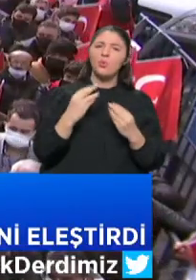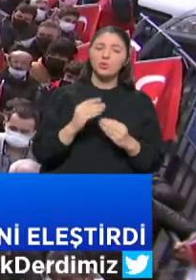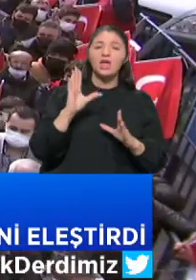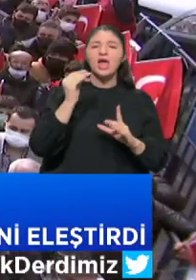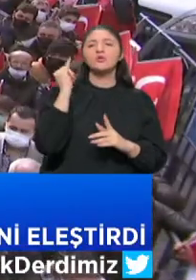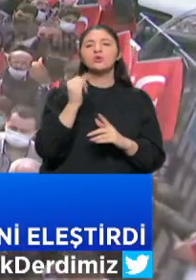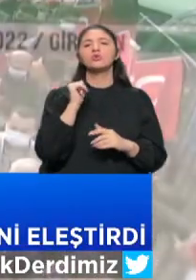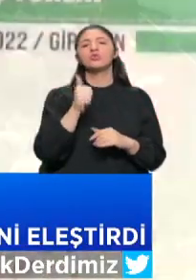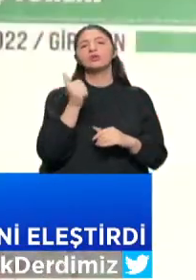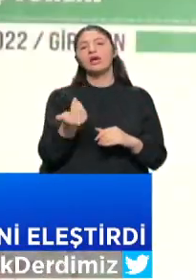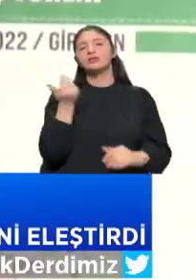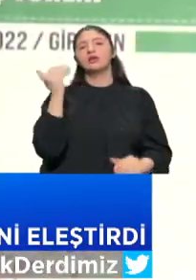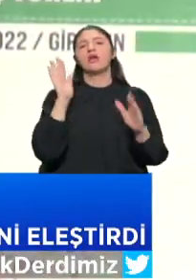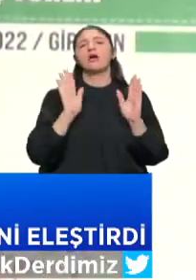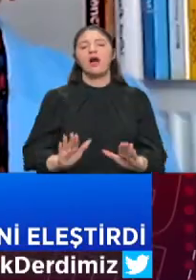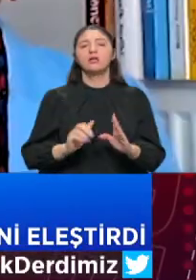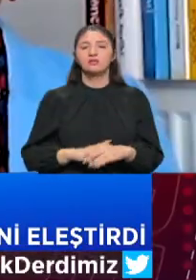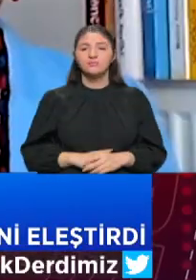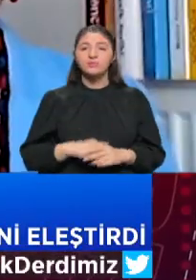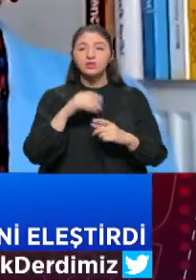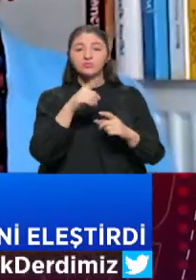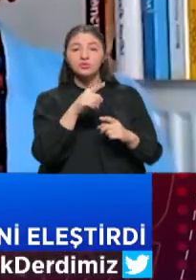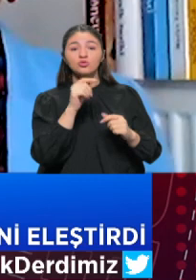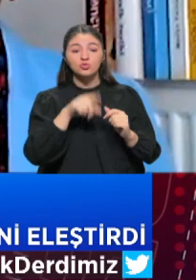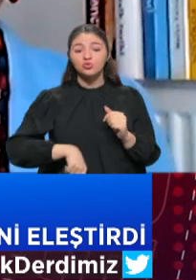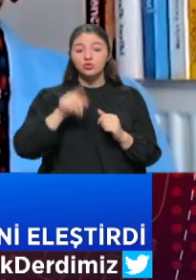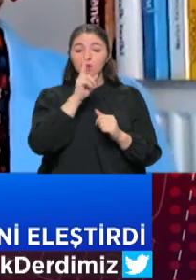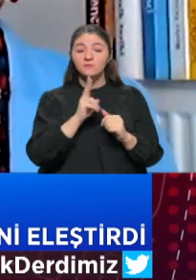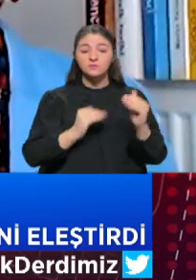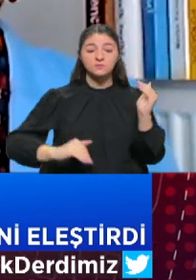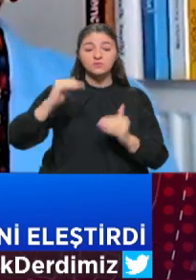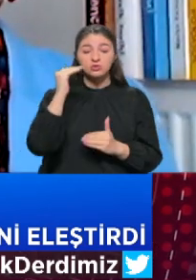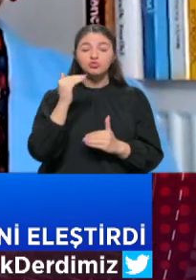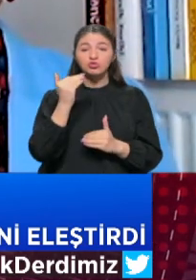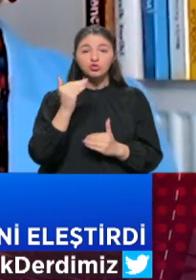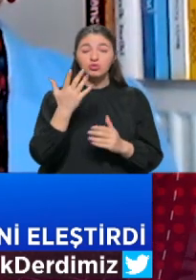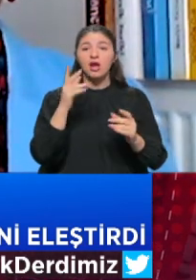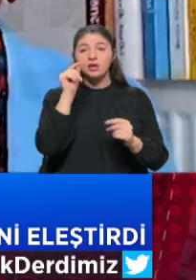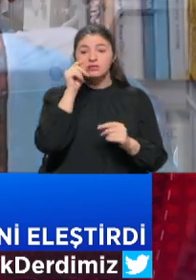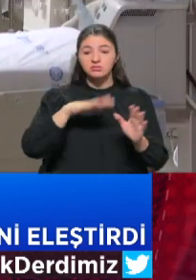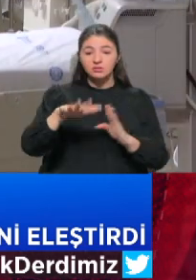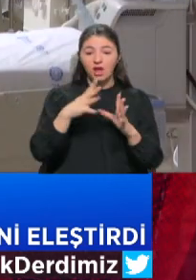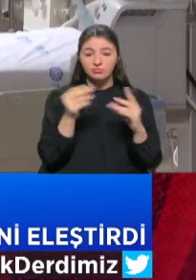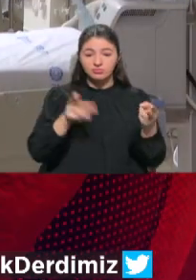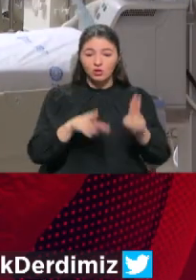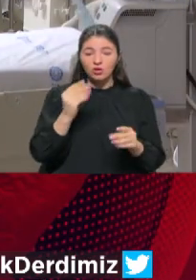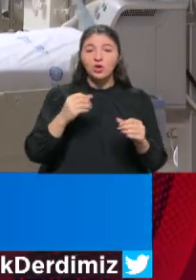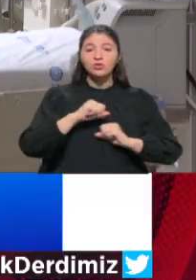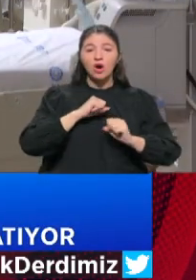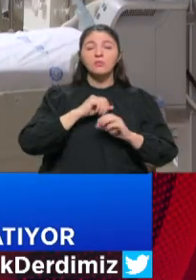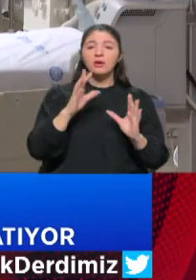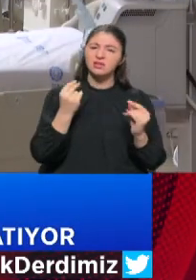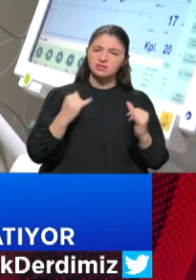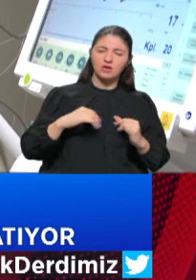En kötü günler geride kaldı günde 200'ün üstünde insanı kaybederken telaşa